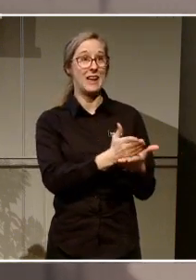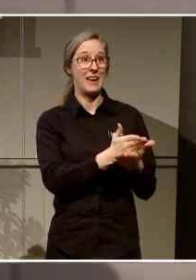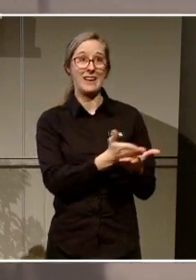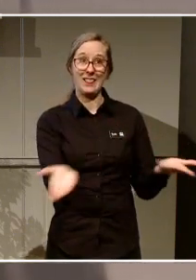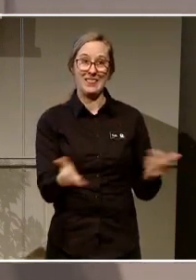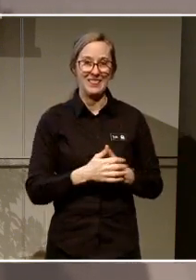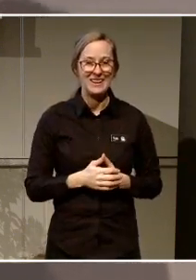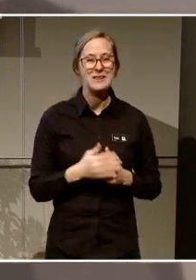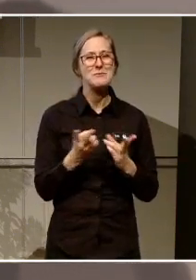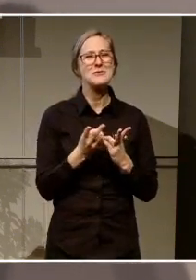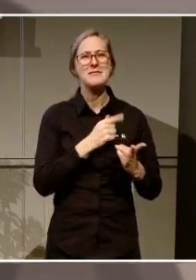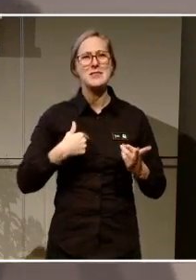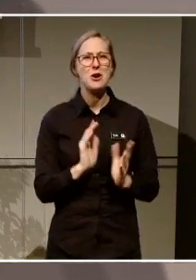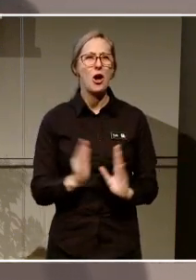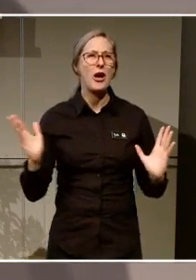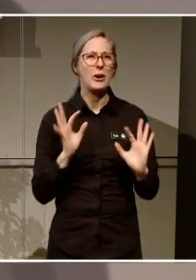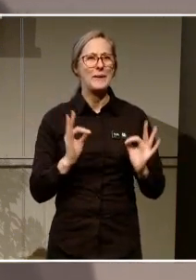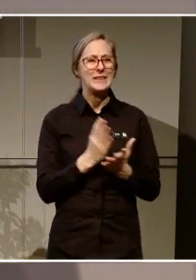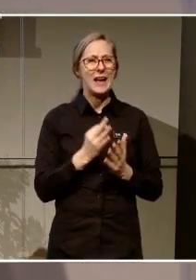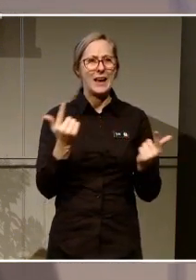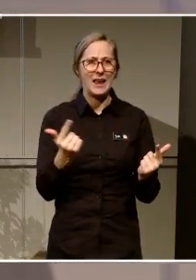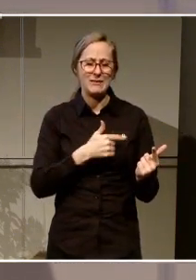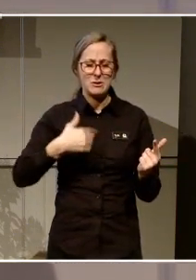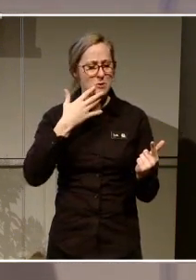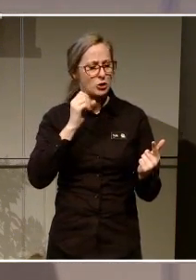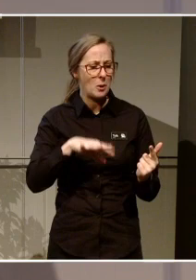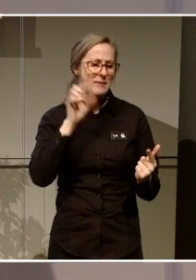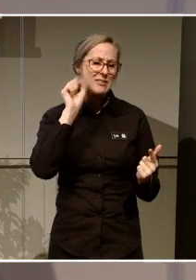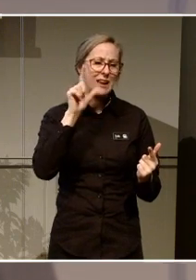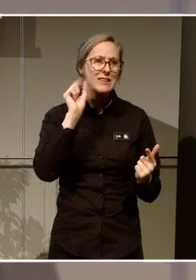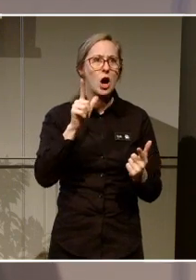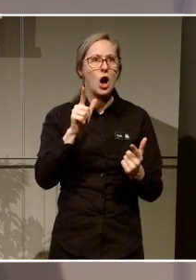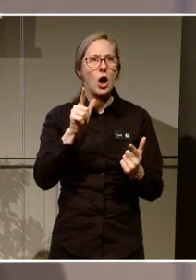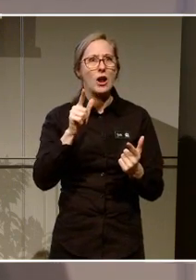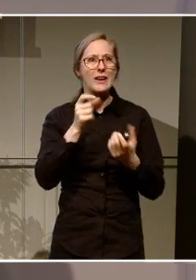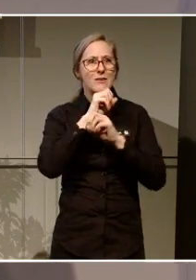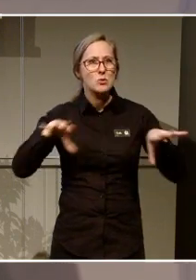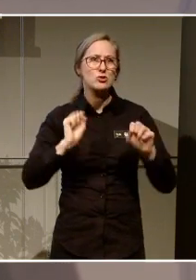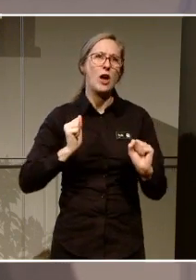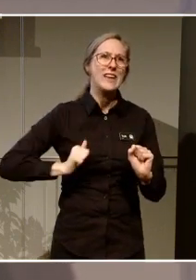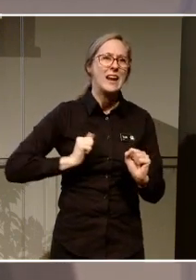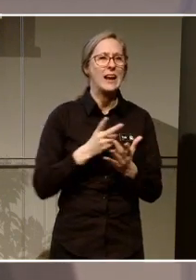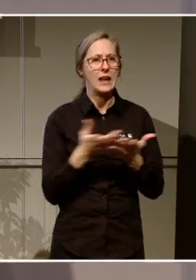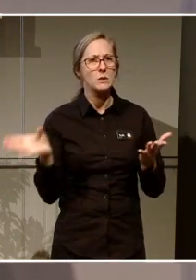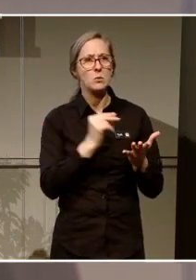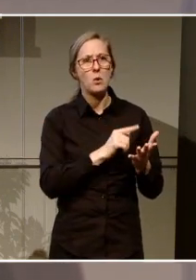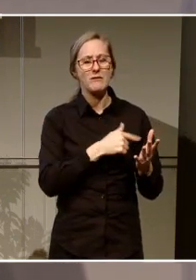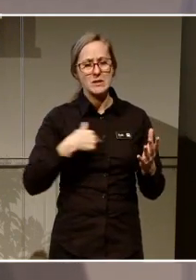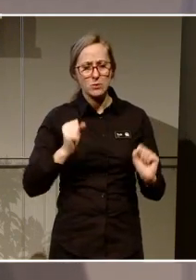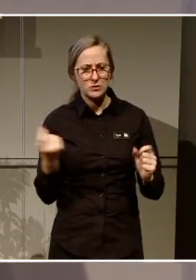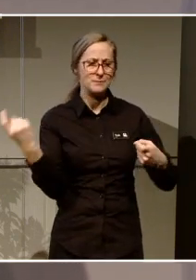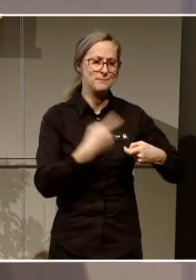av informationssäkerhet och pratar om hur digital information ska vara tillgänglig eller inte, så måste vi också sätta det i relation till det.